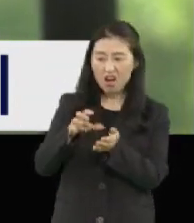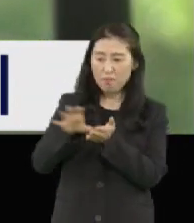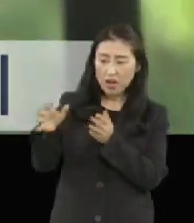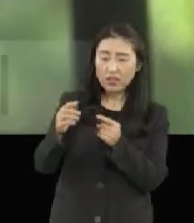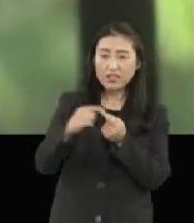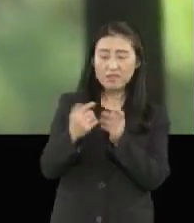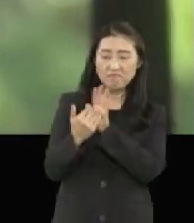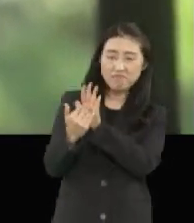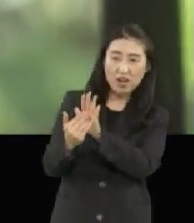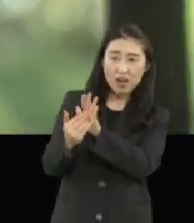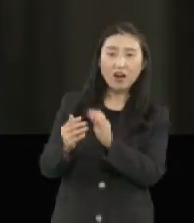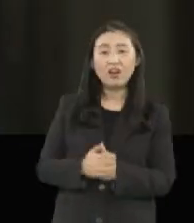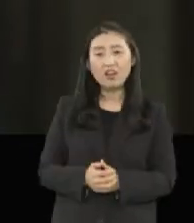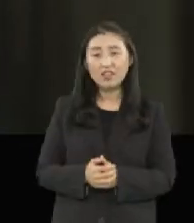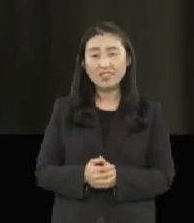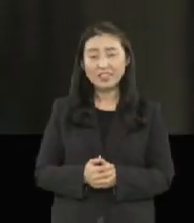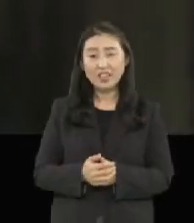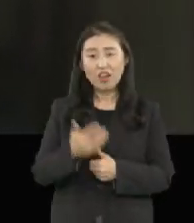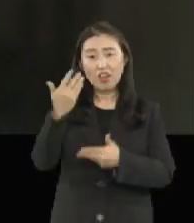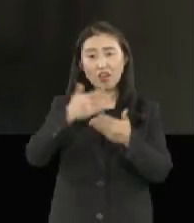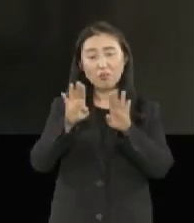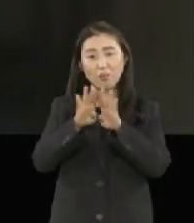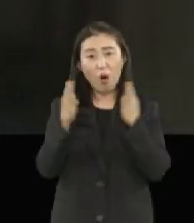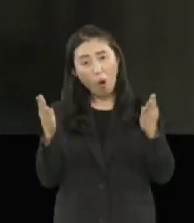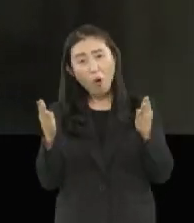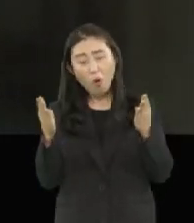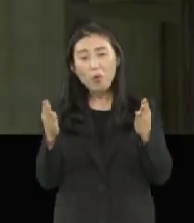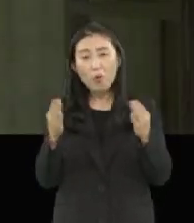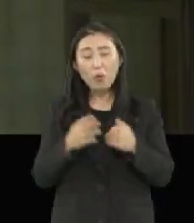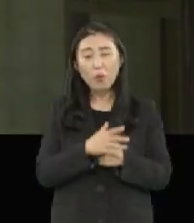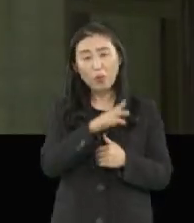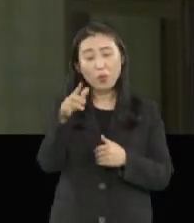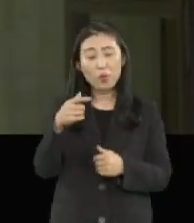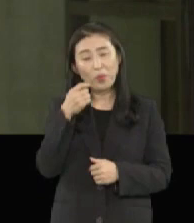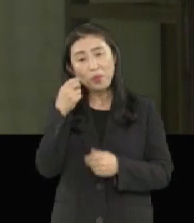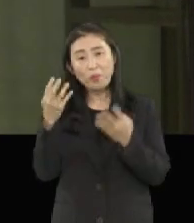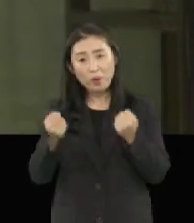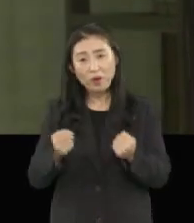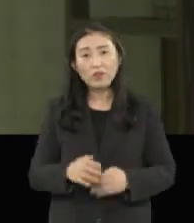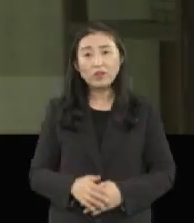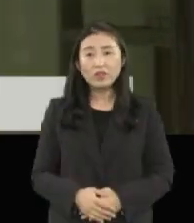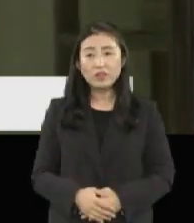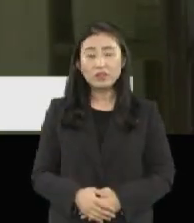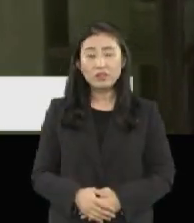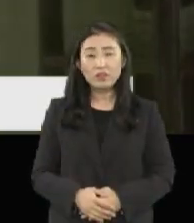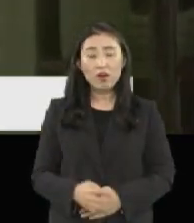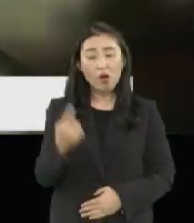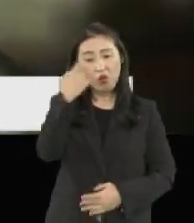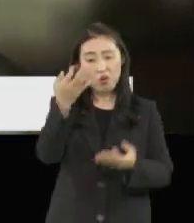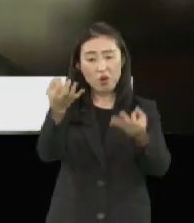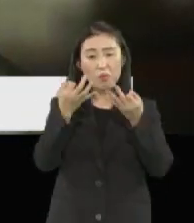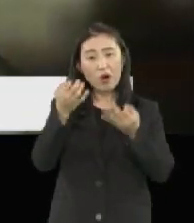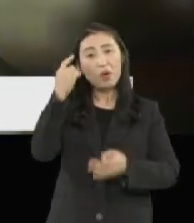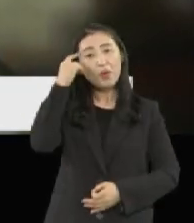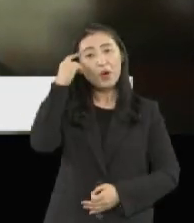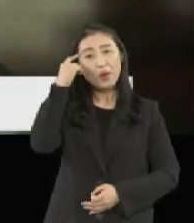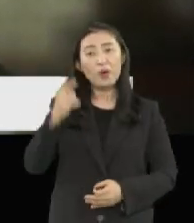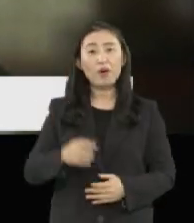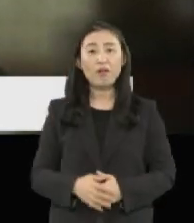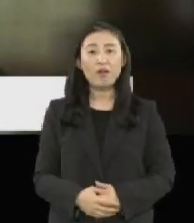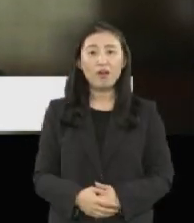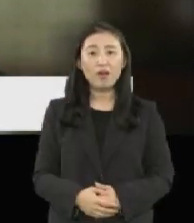인물로 그려져 개봉 당시 큰 화제를 불러 일으켰습니다 멋진 내 얼굴을 크리쳐 딴거 거냐